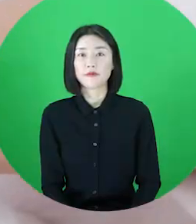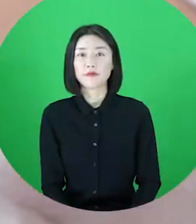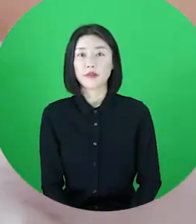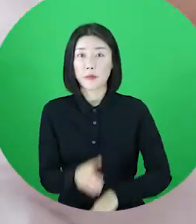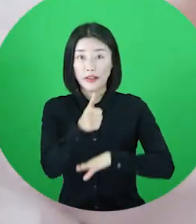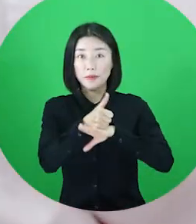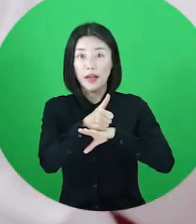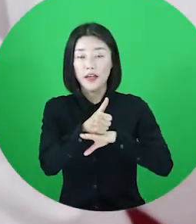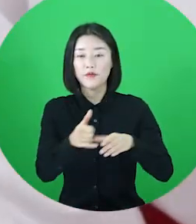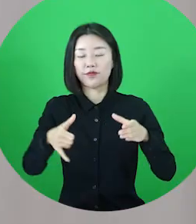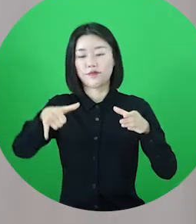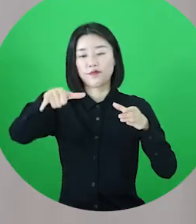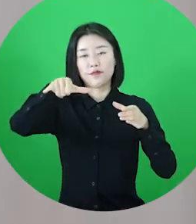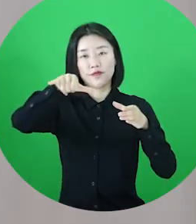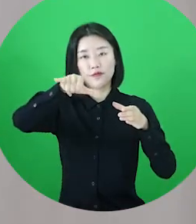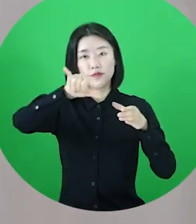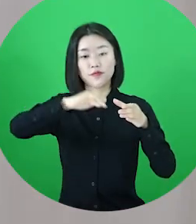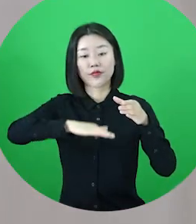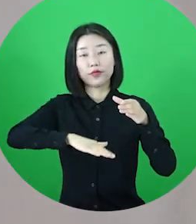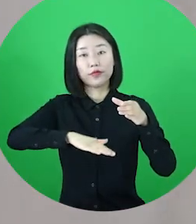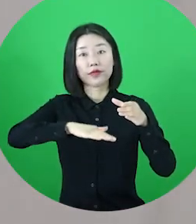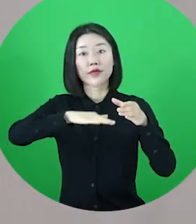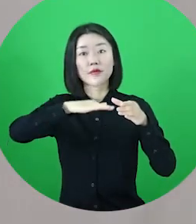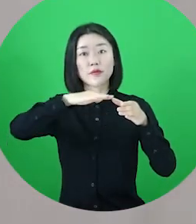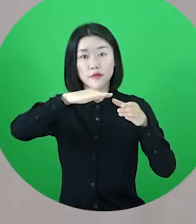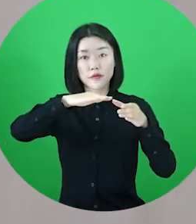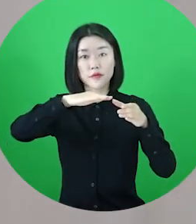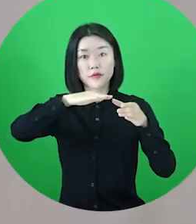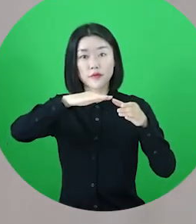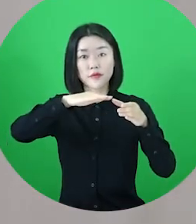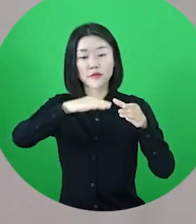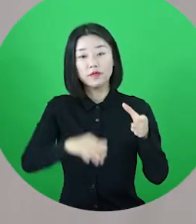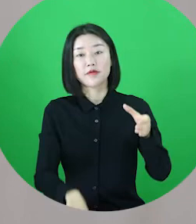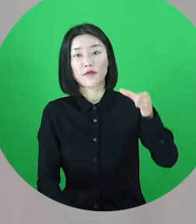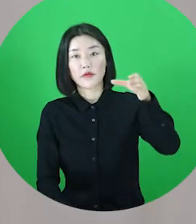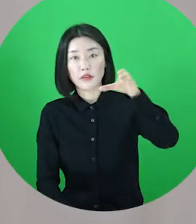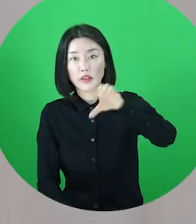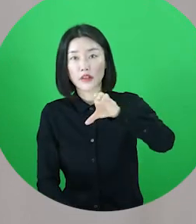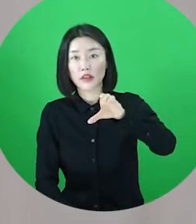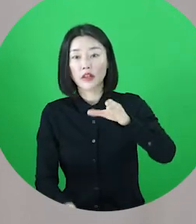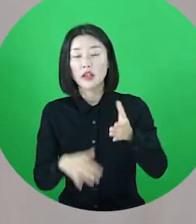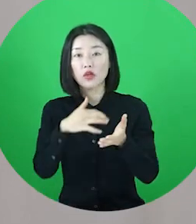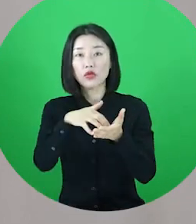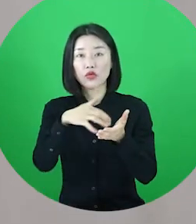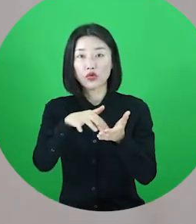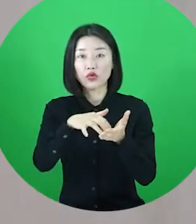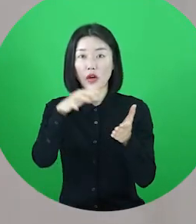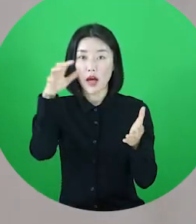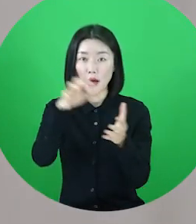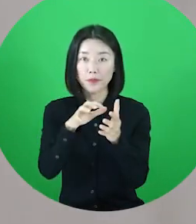네, 다 넣어주시고 3컵, 1컵 더 넣어 볼게요.